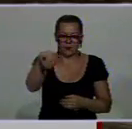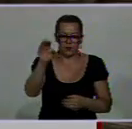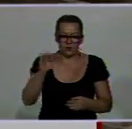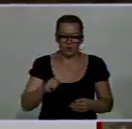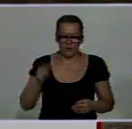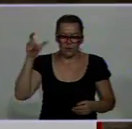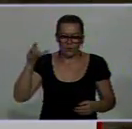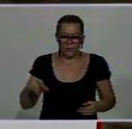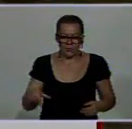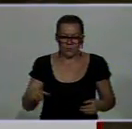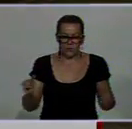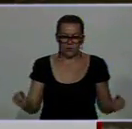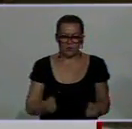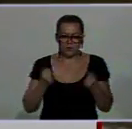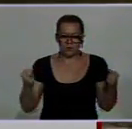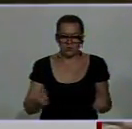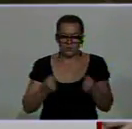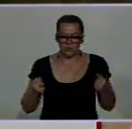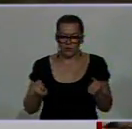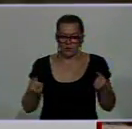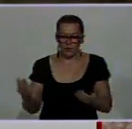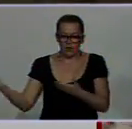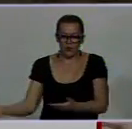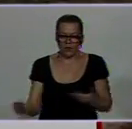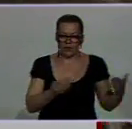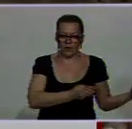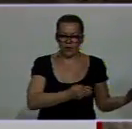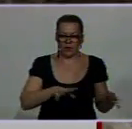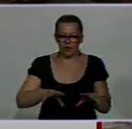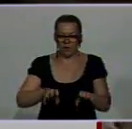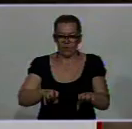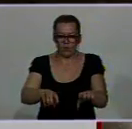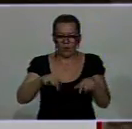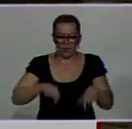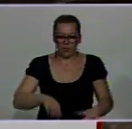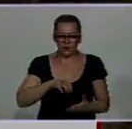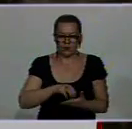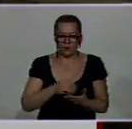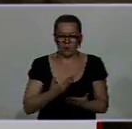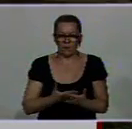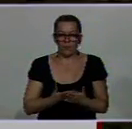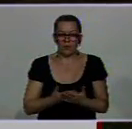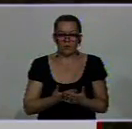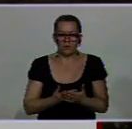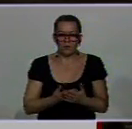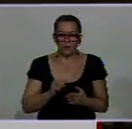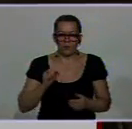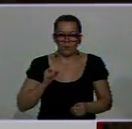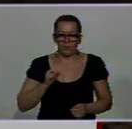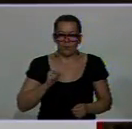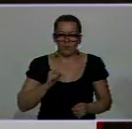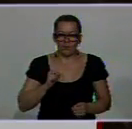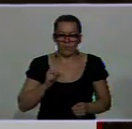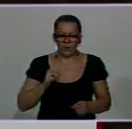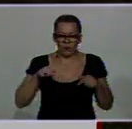care oamenii încearcă să ducă din pământul care a coborât aici în zonă, pentru că riscul cel mare în